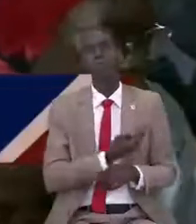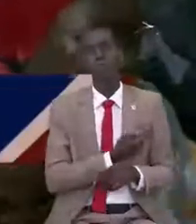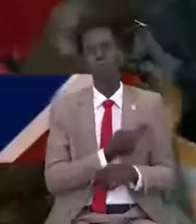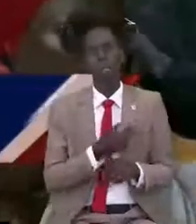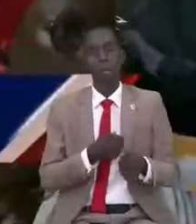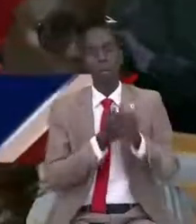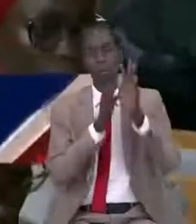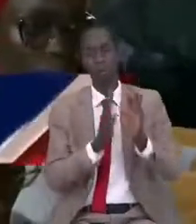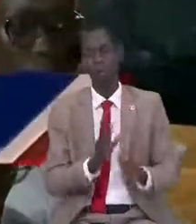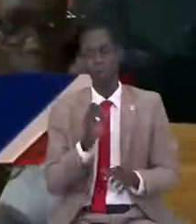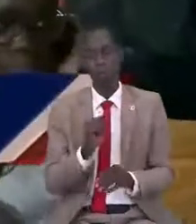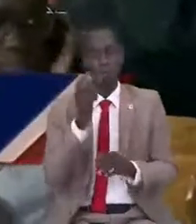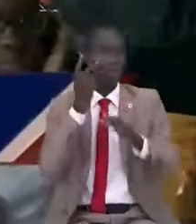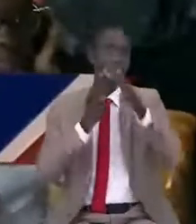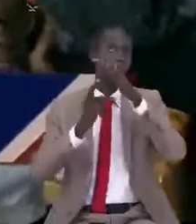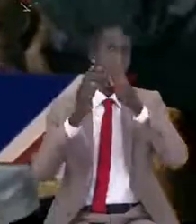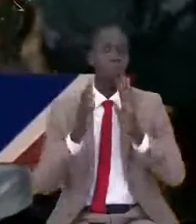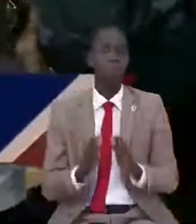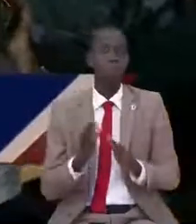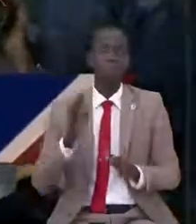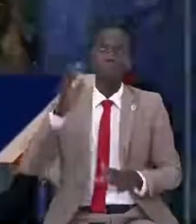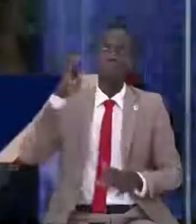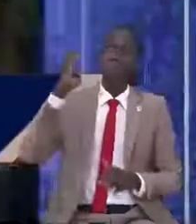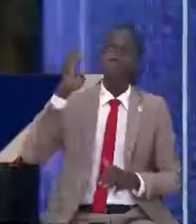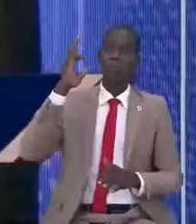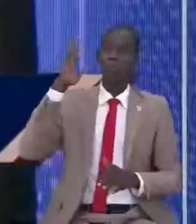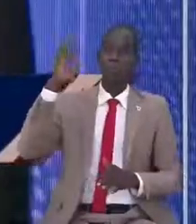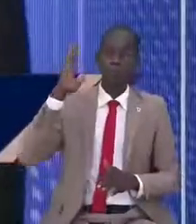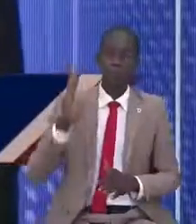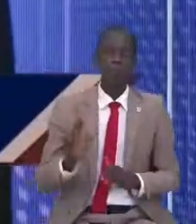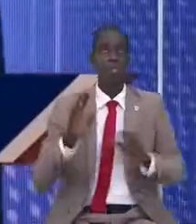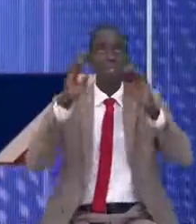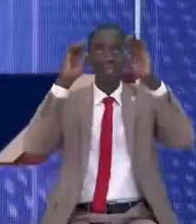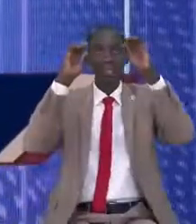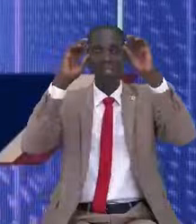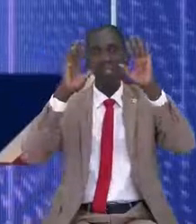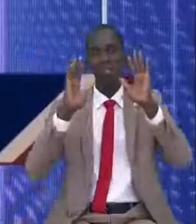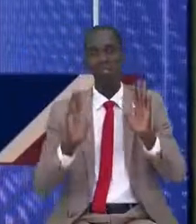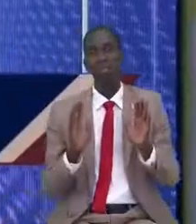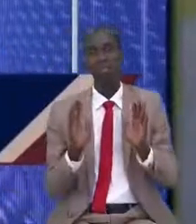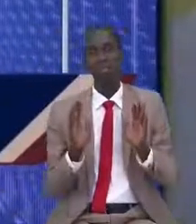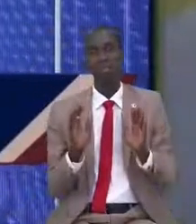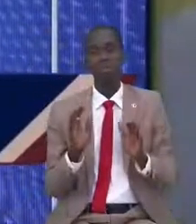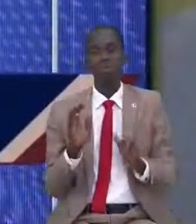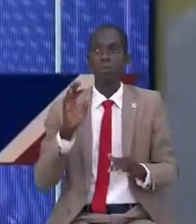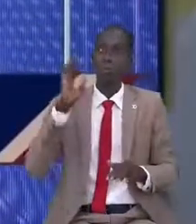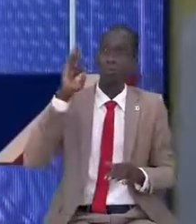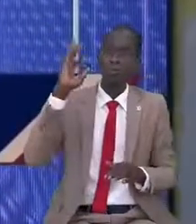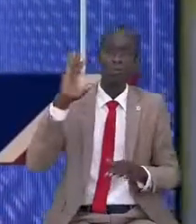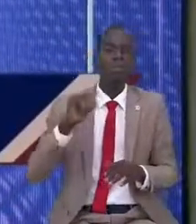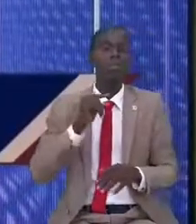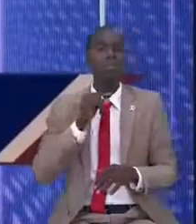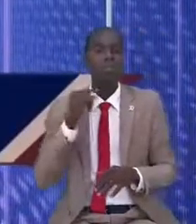Ainsi, chacun de nous, apôtres, évangélistes, pasteurs, enseignants, ministres,